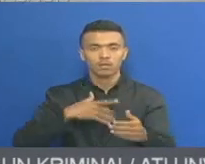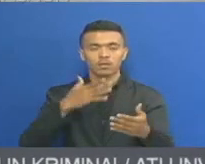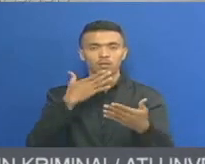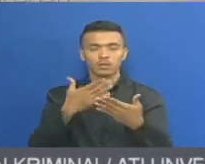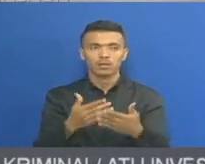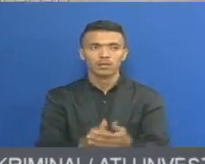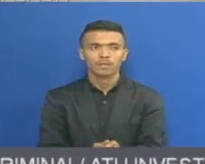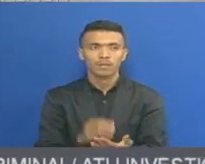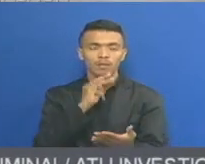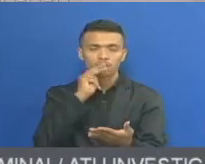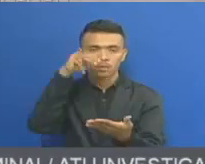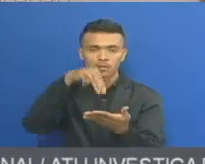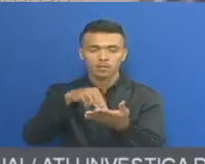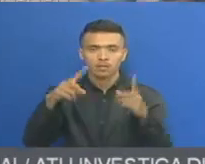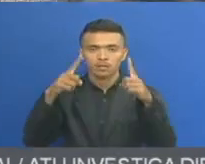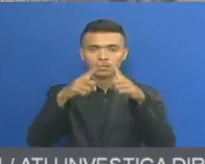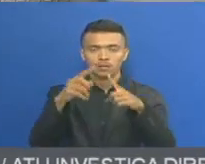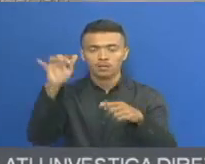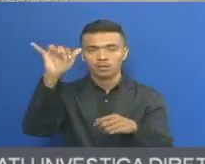Limenon sebasira nebe iha